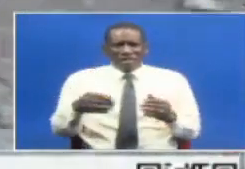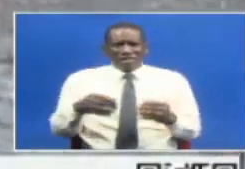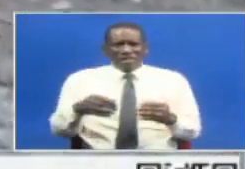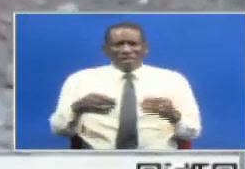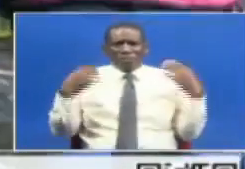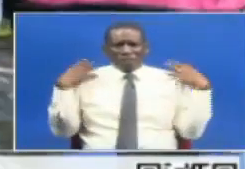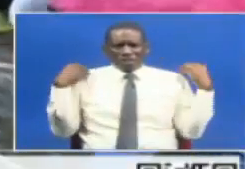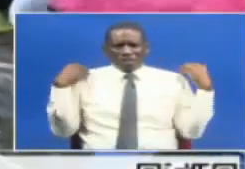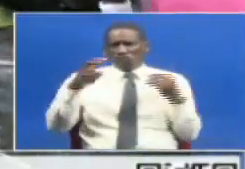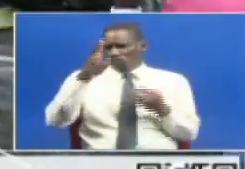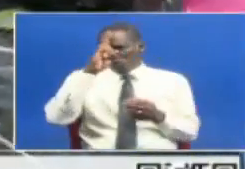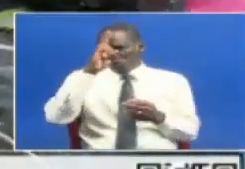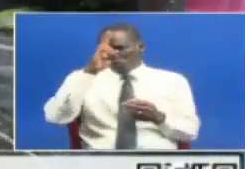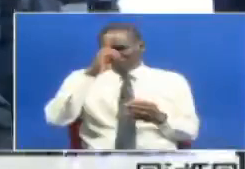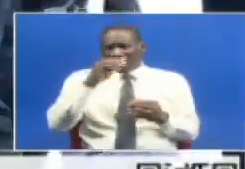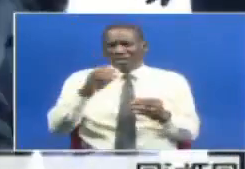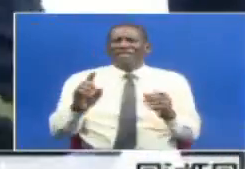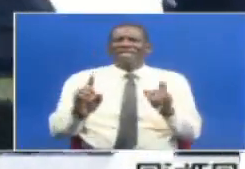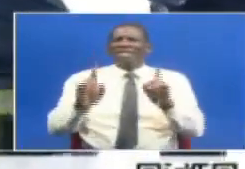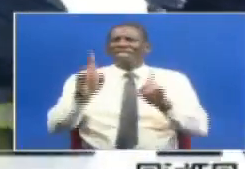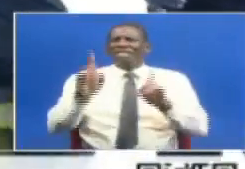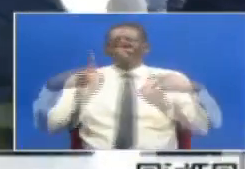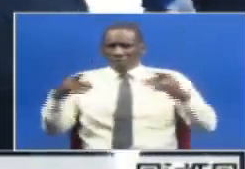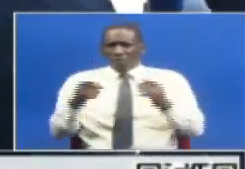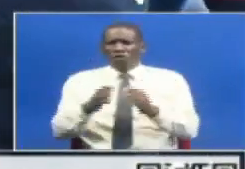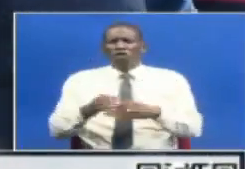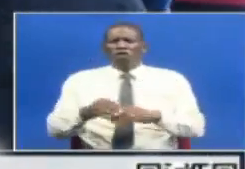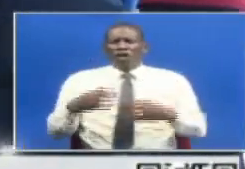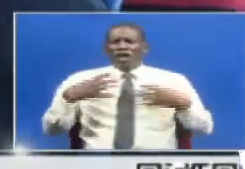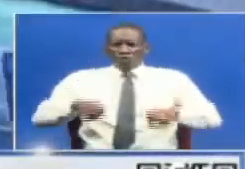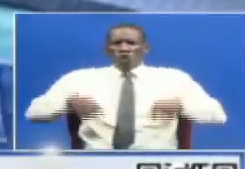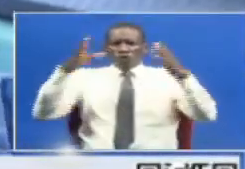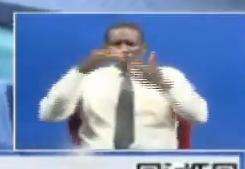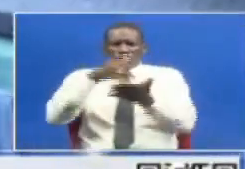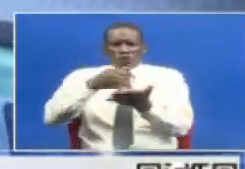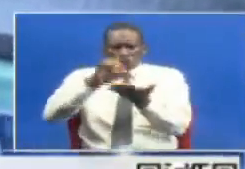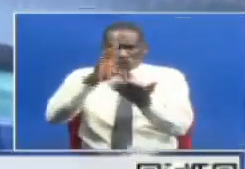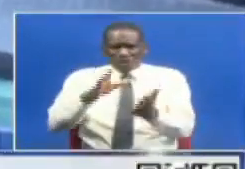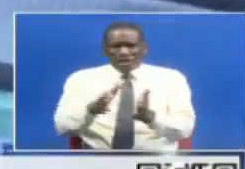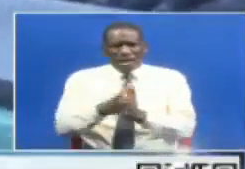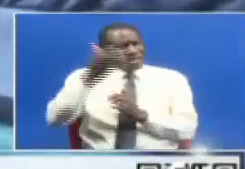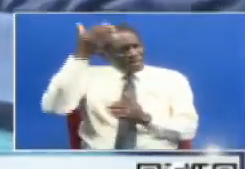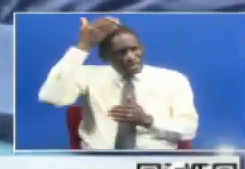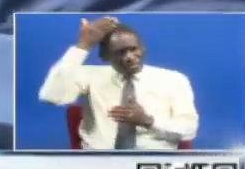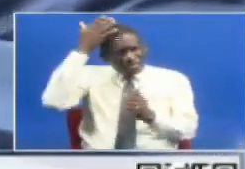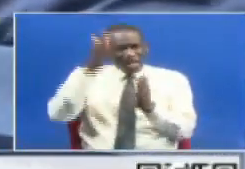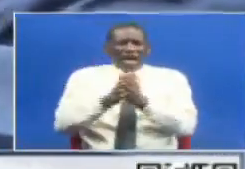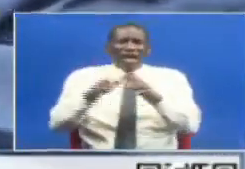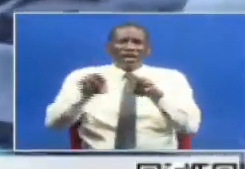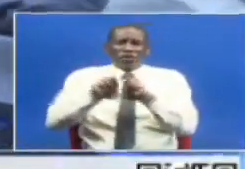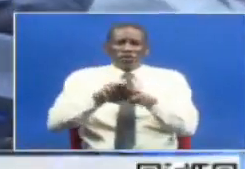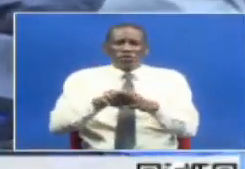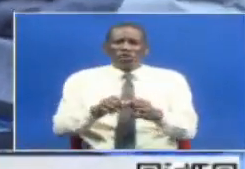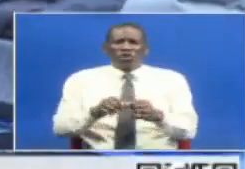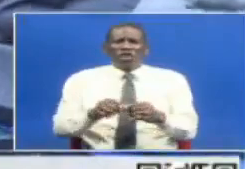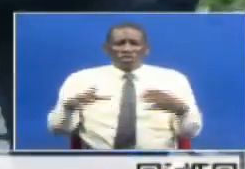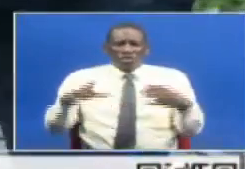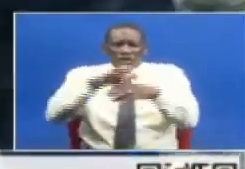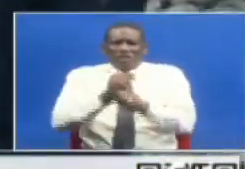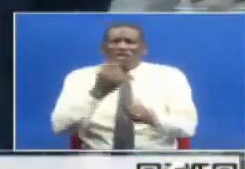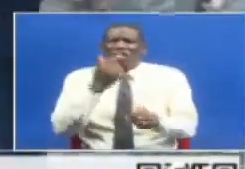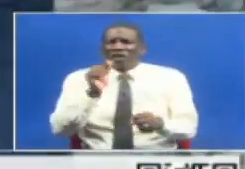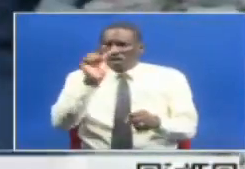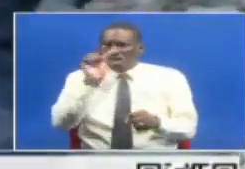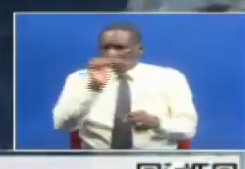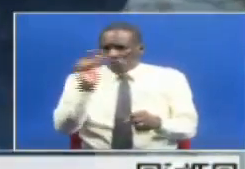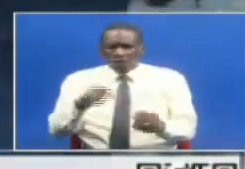polisi, zimamoto, maafisa wa afya wakiwemo madaktari na wauguzi na kadhalika shirika la msalaba mwekundu.